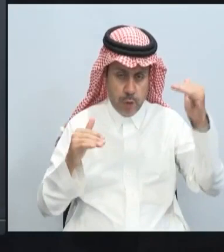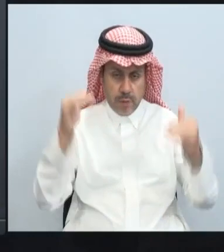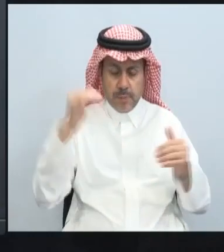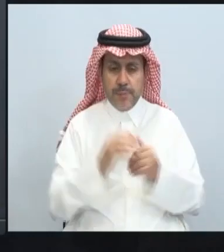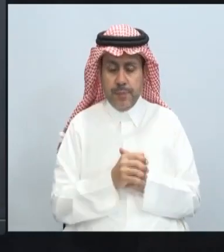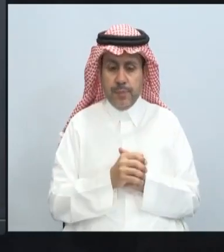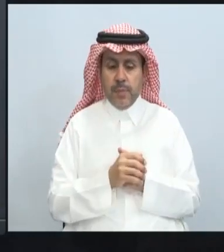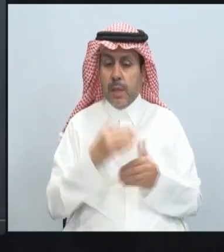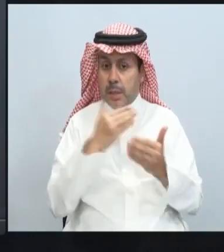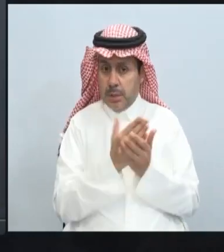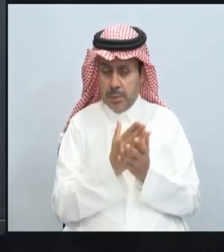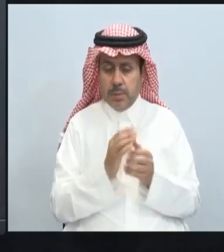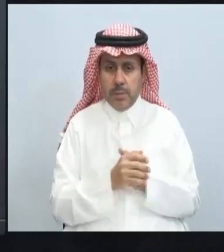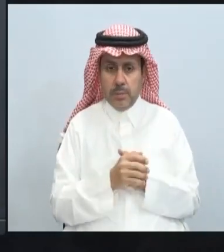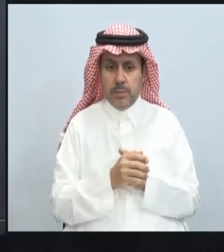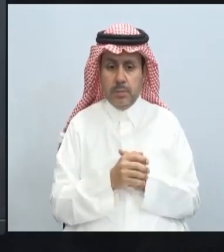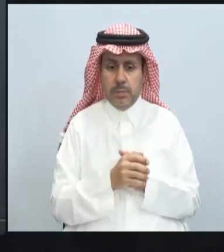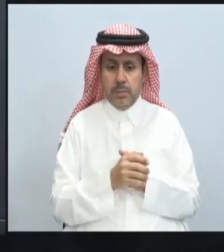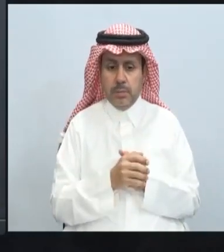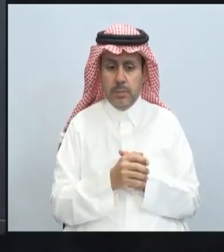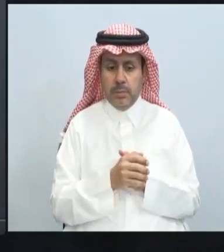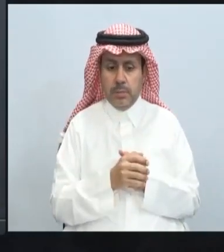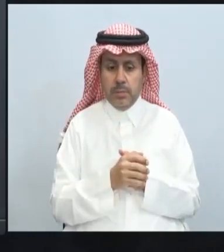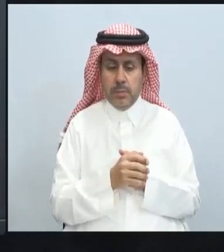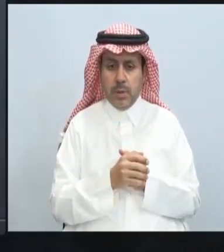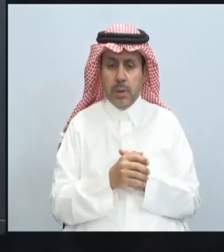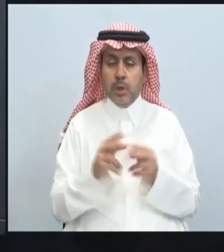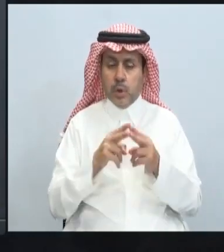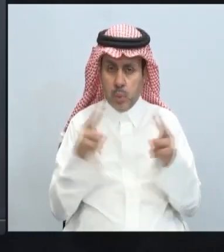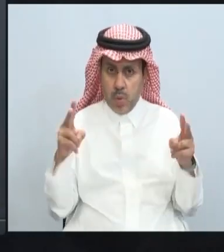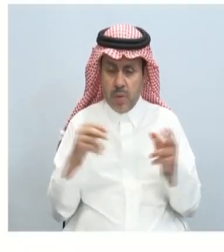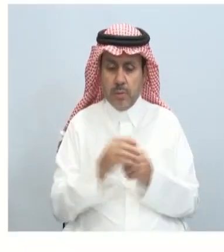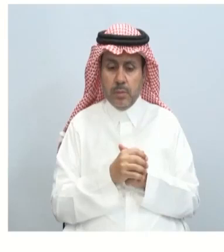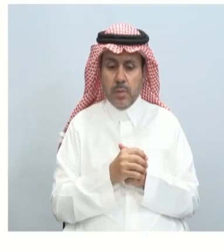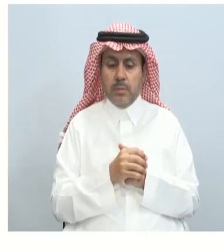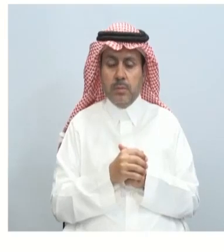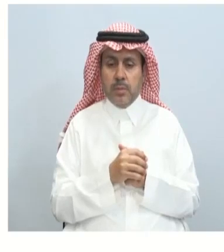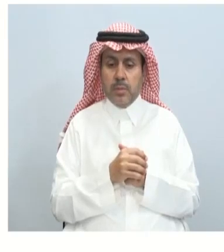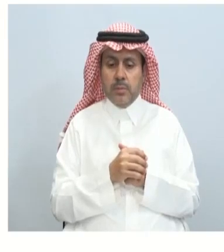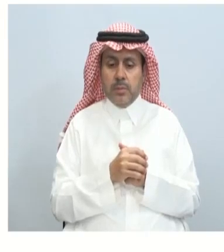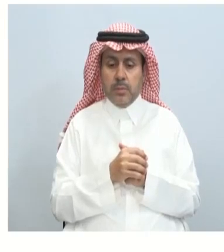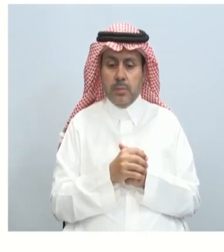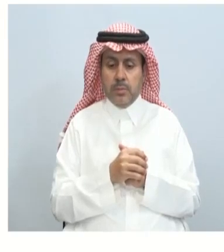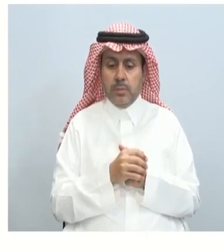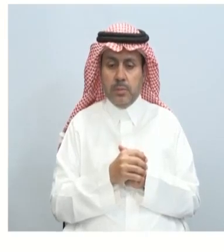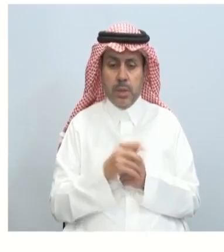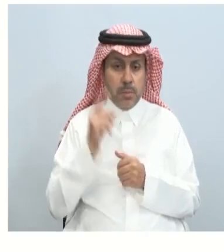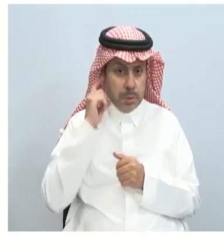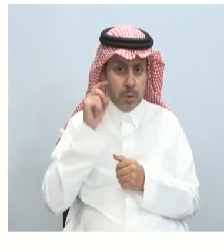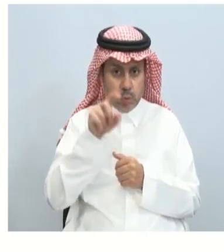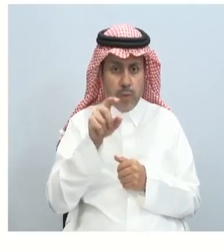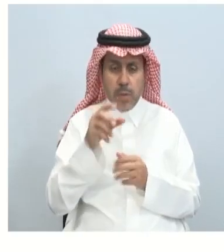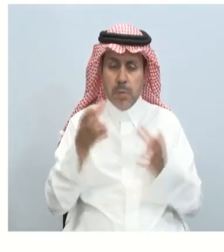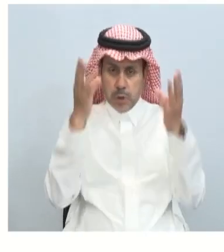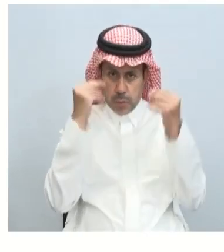هذين القسمين وهو القانون العام والقانون الخاص فاريد منك ان توضح ذلك من خلال ما استمعت اليه